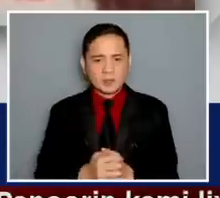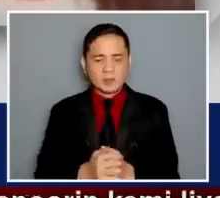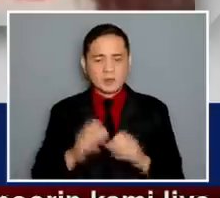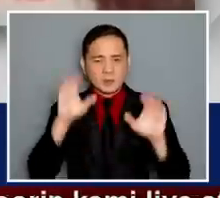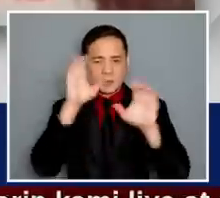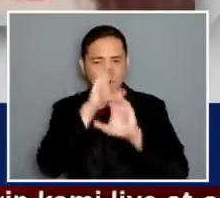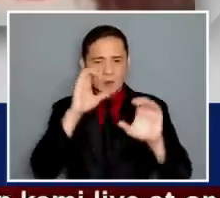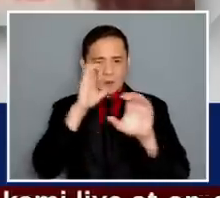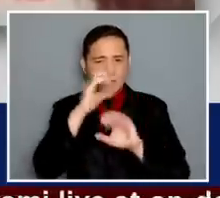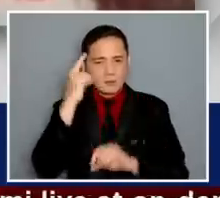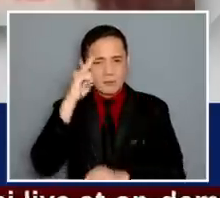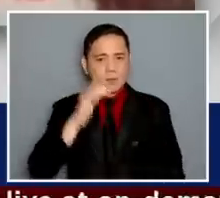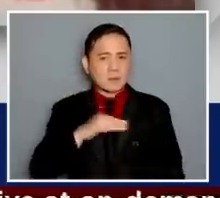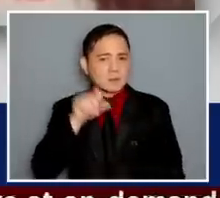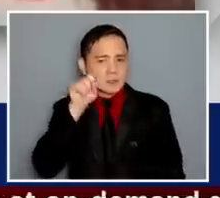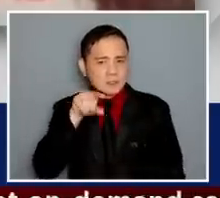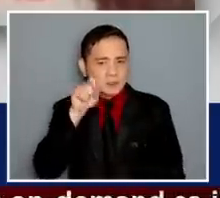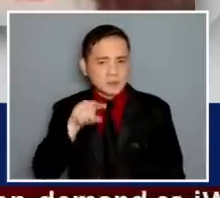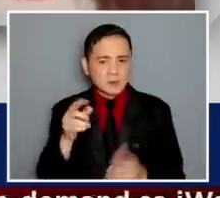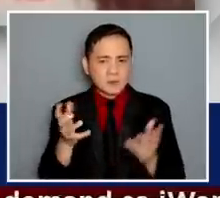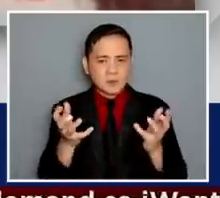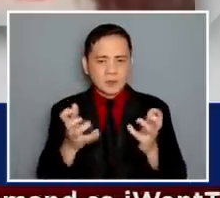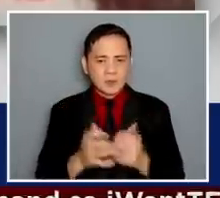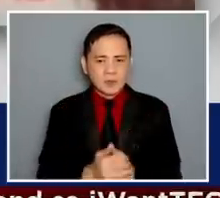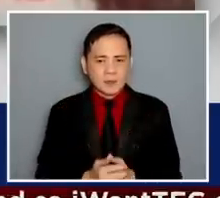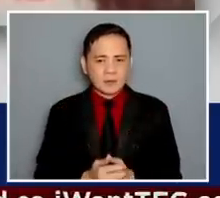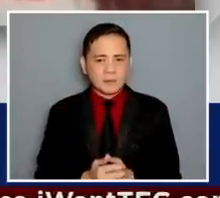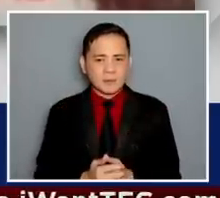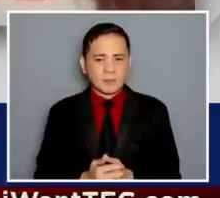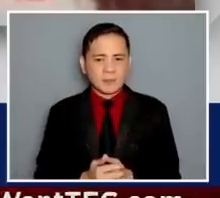pa talaga. Kahit man lang buhay